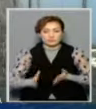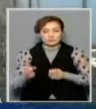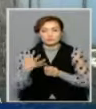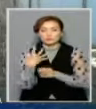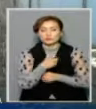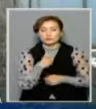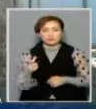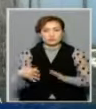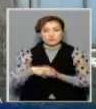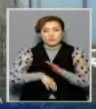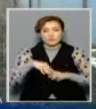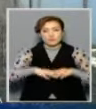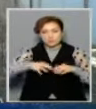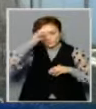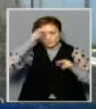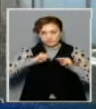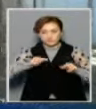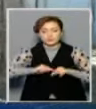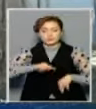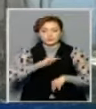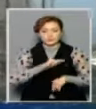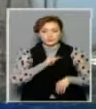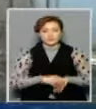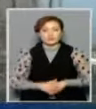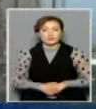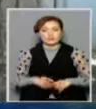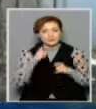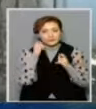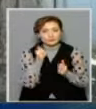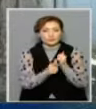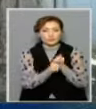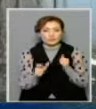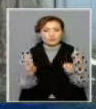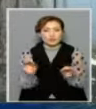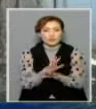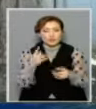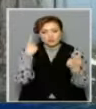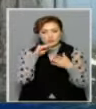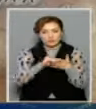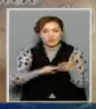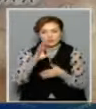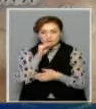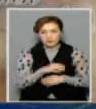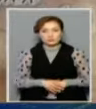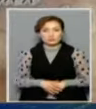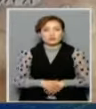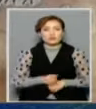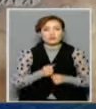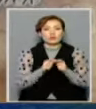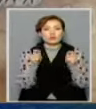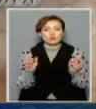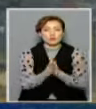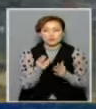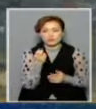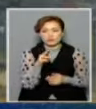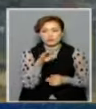500 человек профессорско-преподавательского состава, на день рождения каждого он пишет отдельно им стихи. В свет вышли сборники